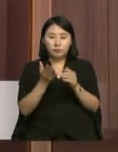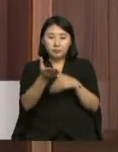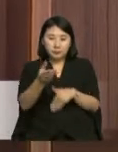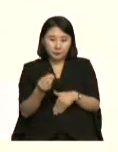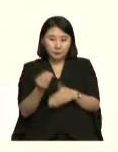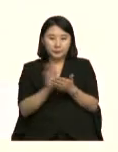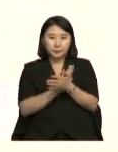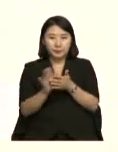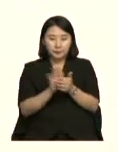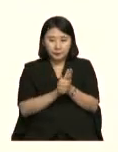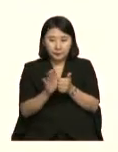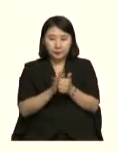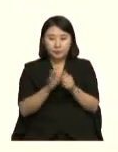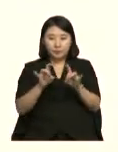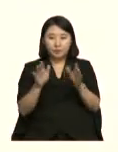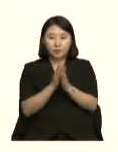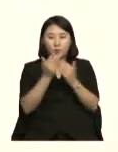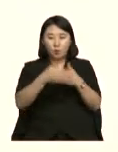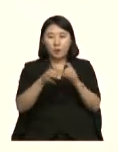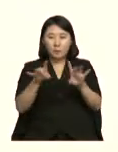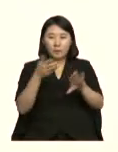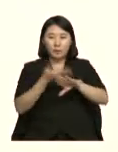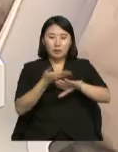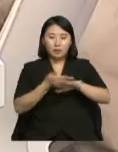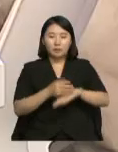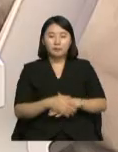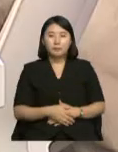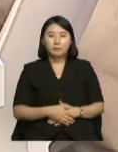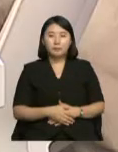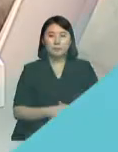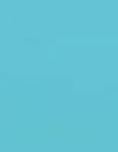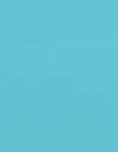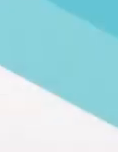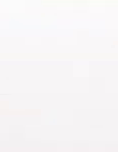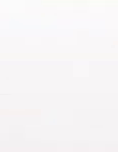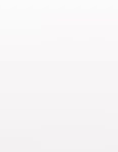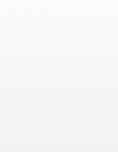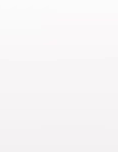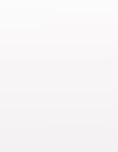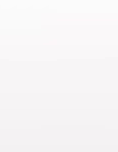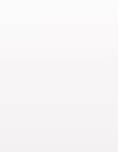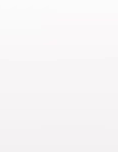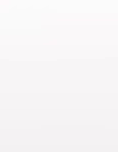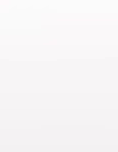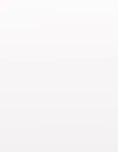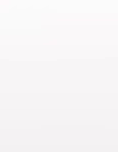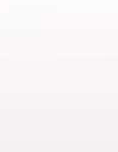대출 등 제공 서비스는 각 도서관 마다 다르게 적용됩니다 2